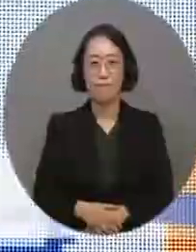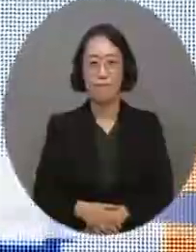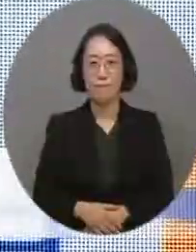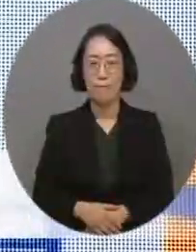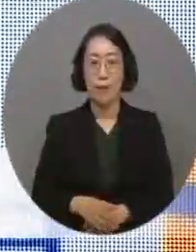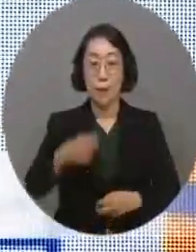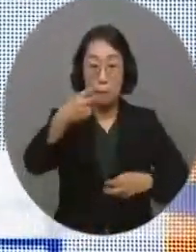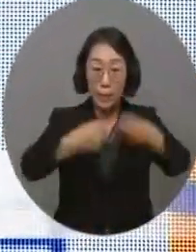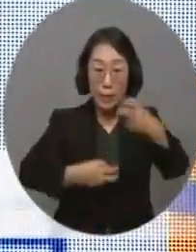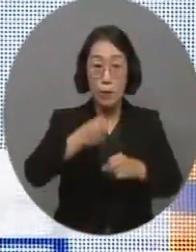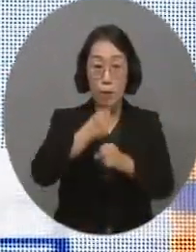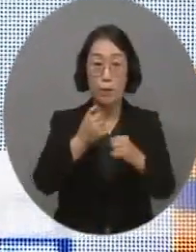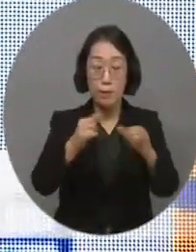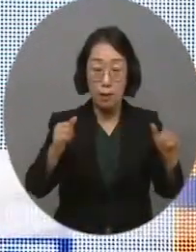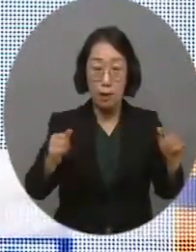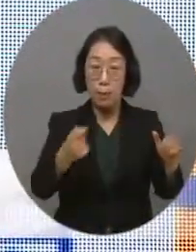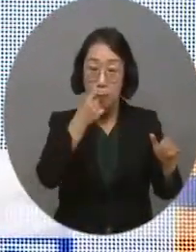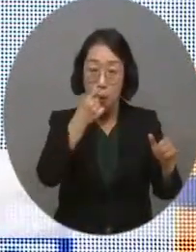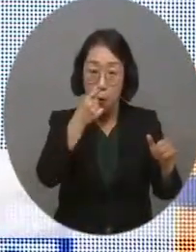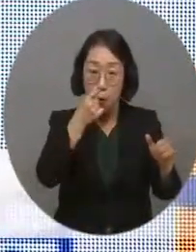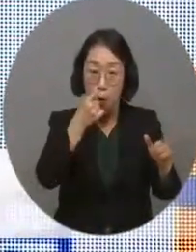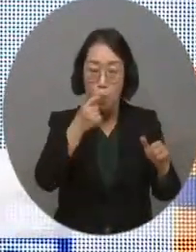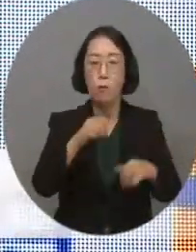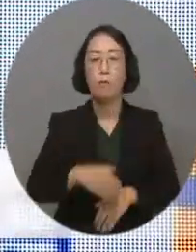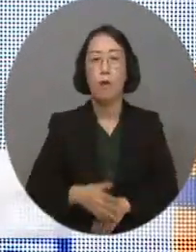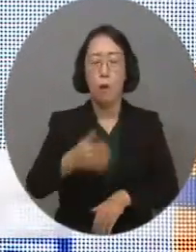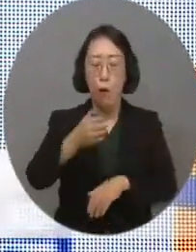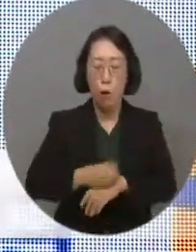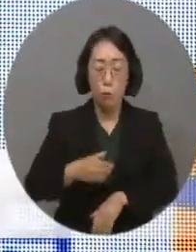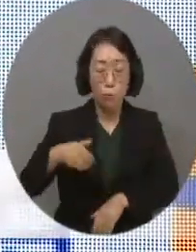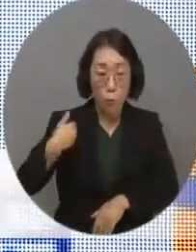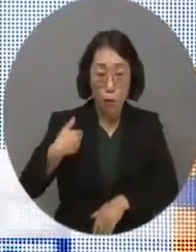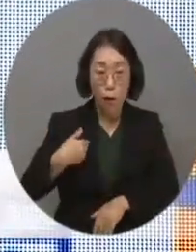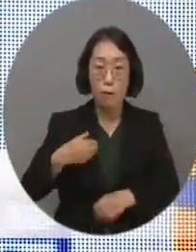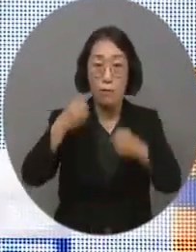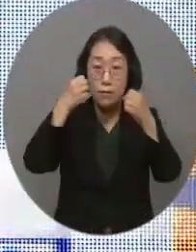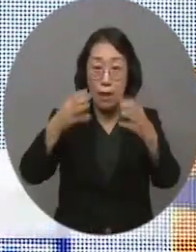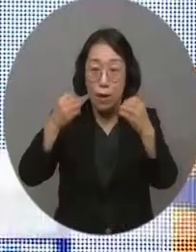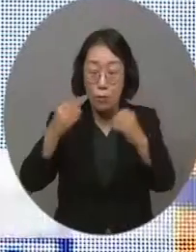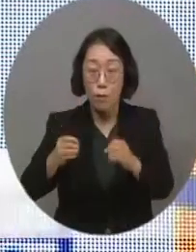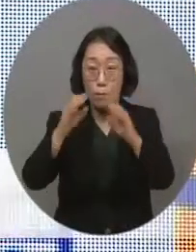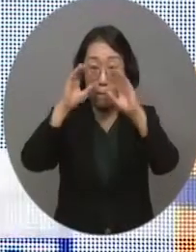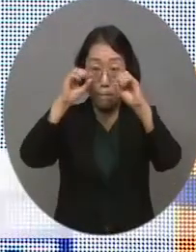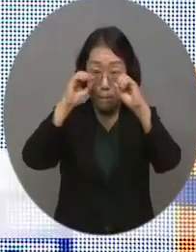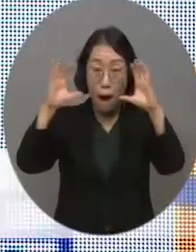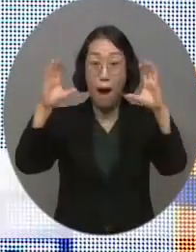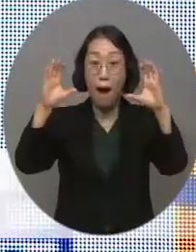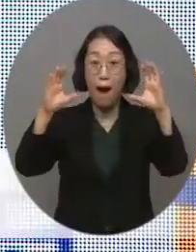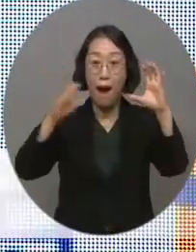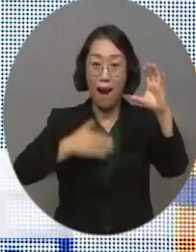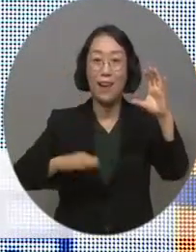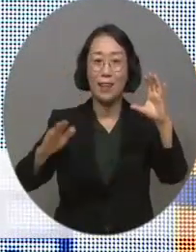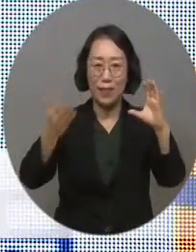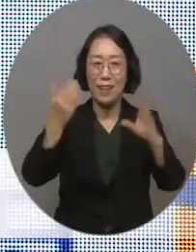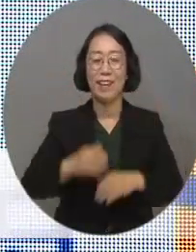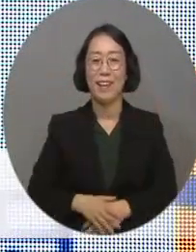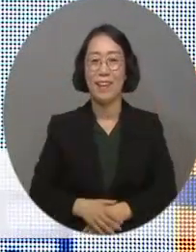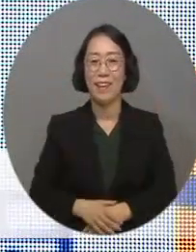미디어 크리에이터 양성 과정 교육을 받으면서 몰랐던 많은 부분을 알게 되어 미디어 크리에이터로서 눈뜨게